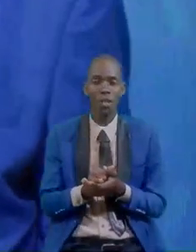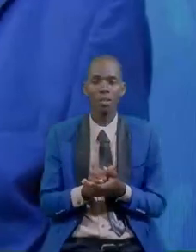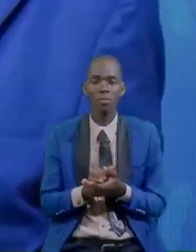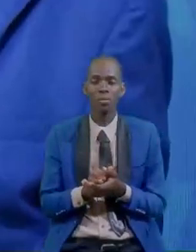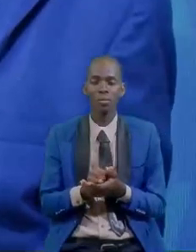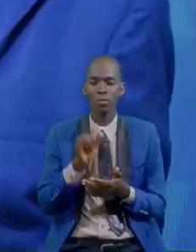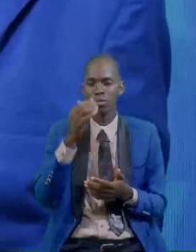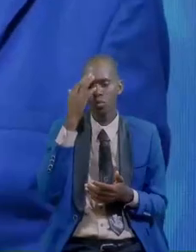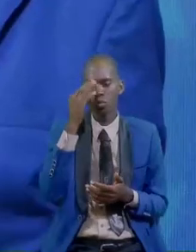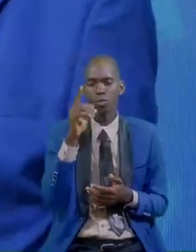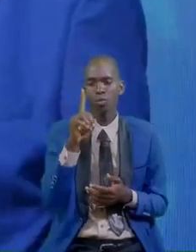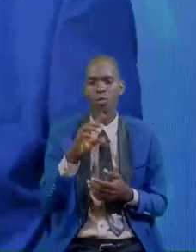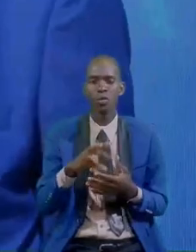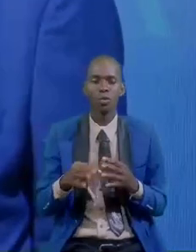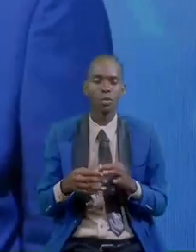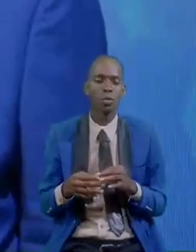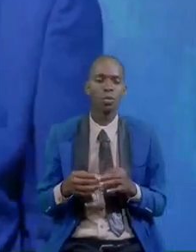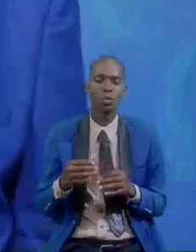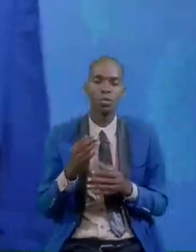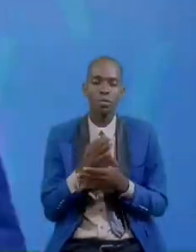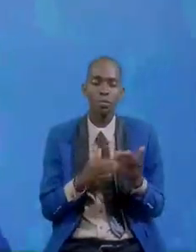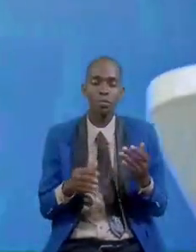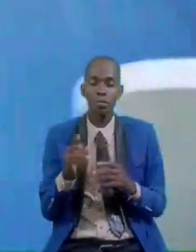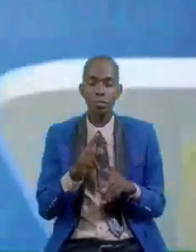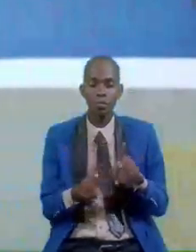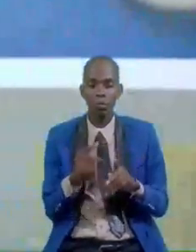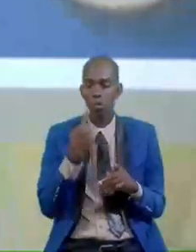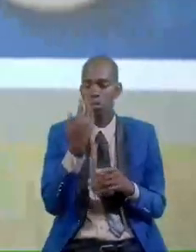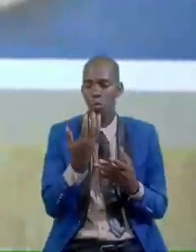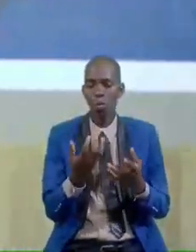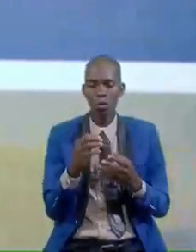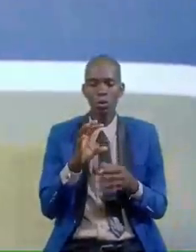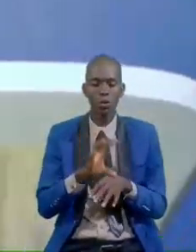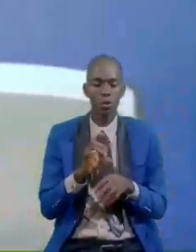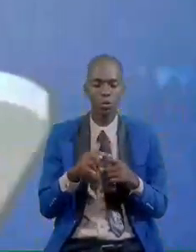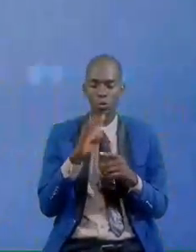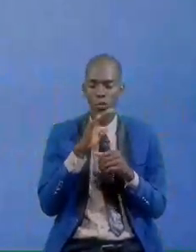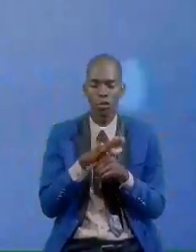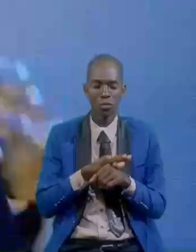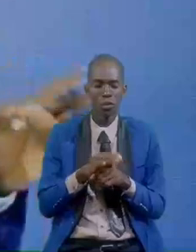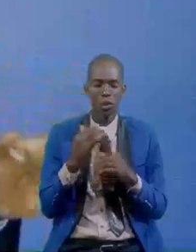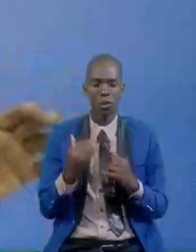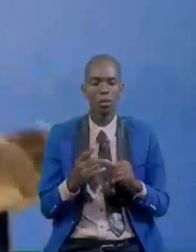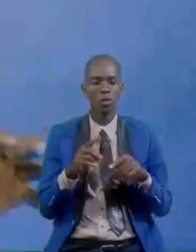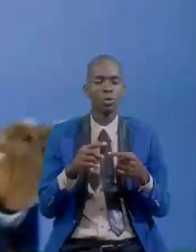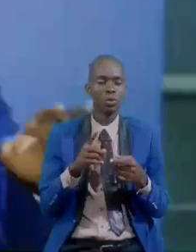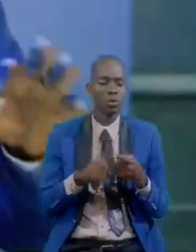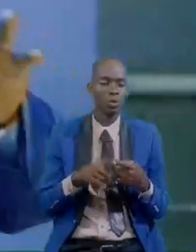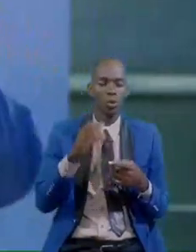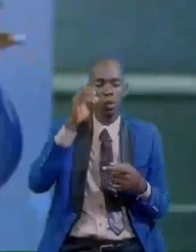vous connaissez les histoires. Certains vont chez les herboristes. Certains même vont chez les gris-grisseurs.